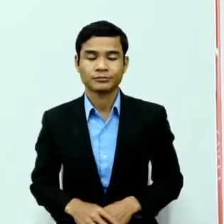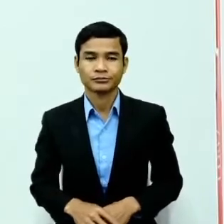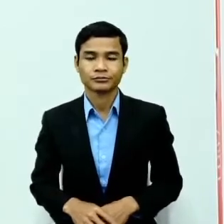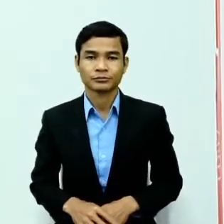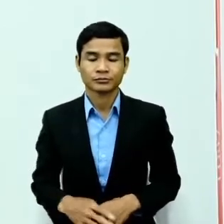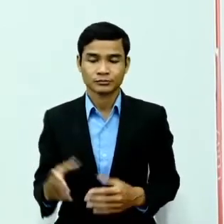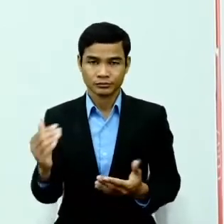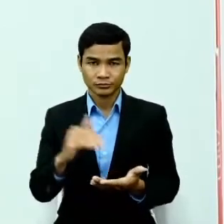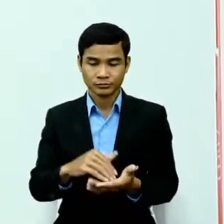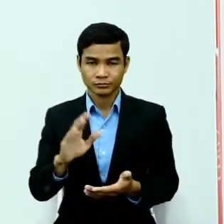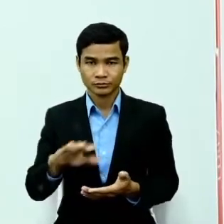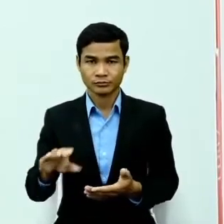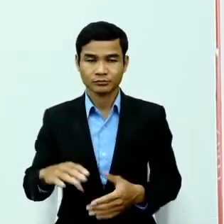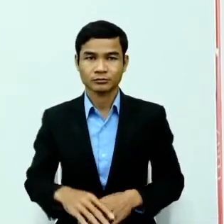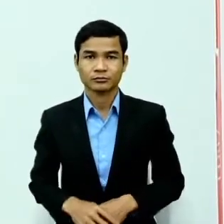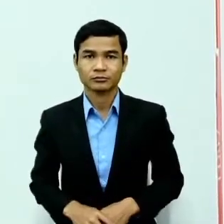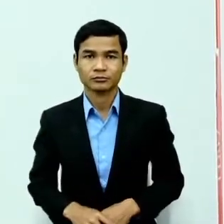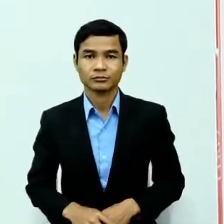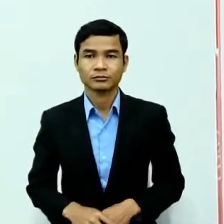anh làng quýnh